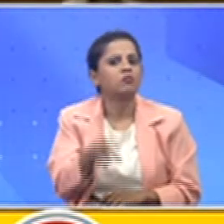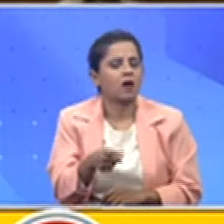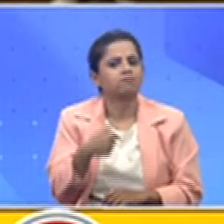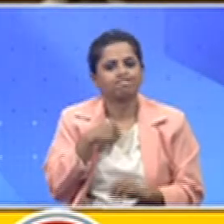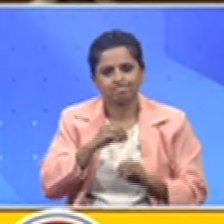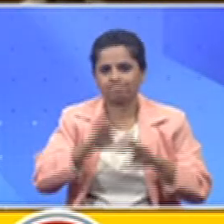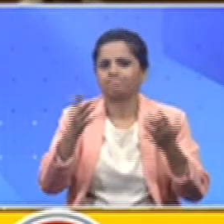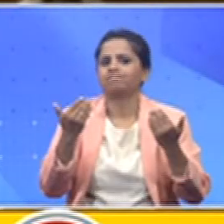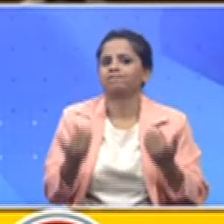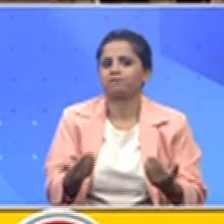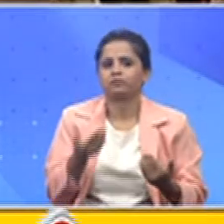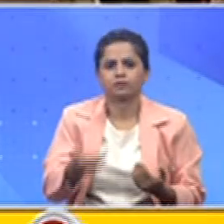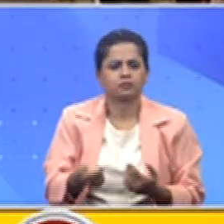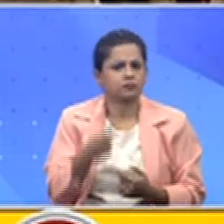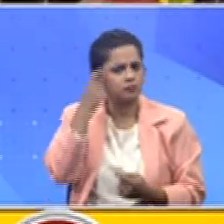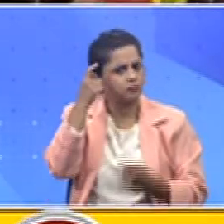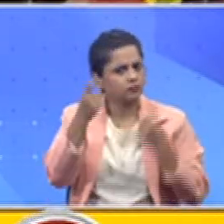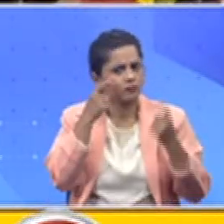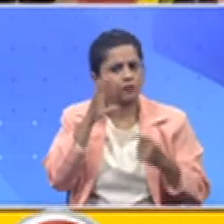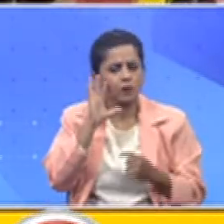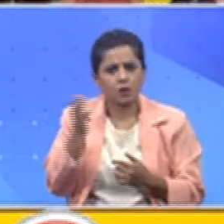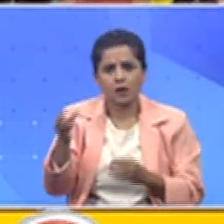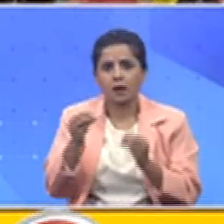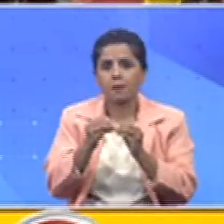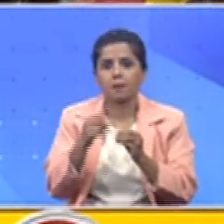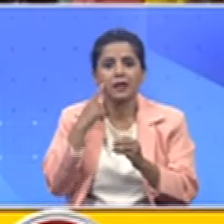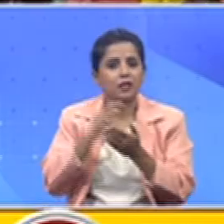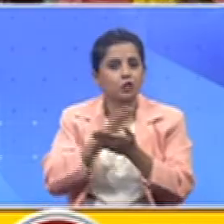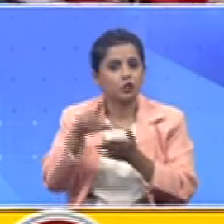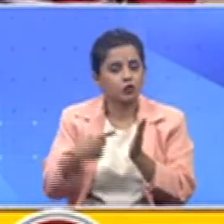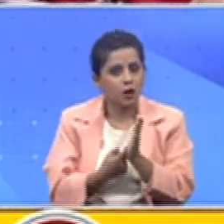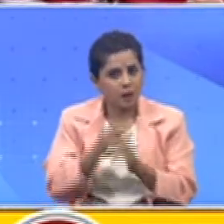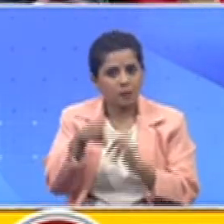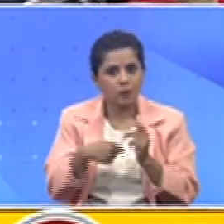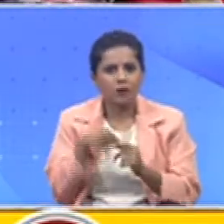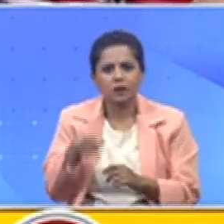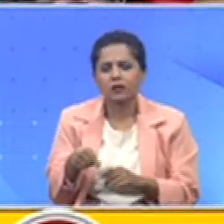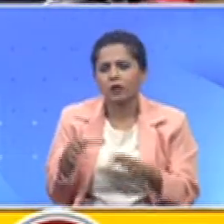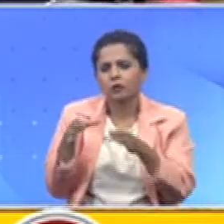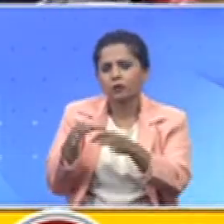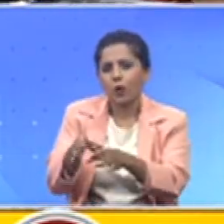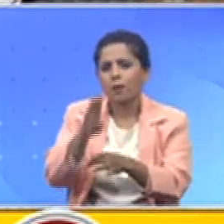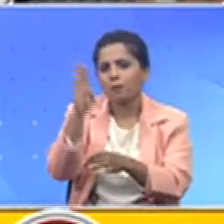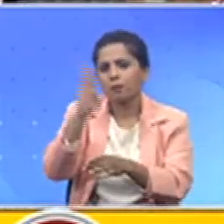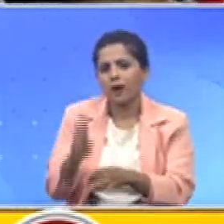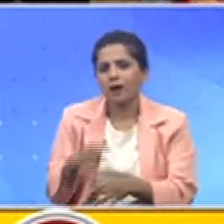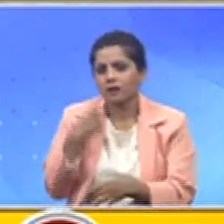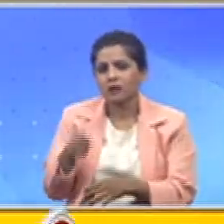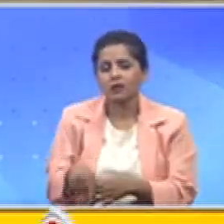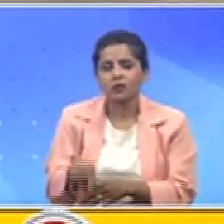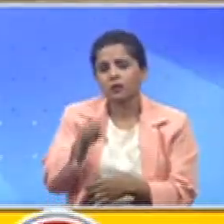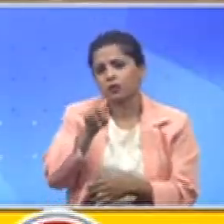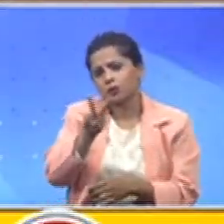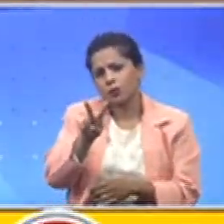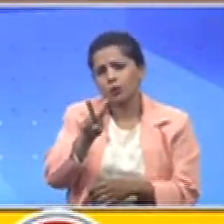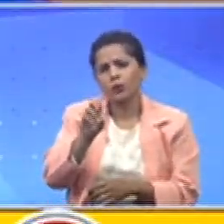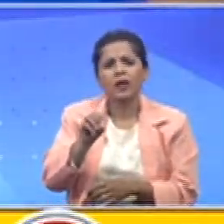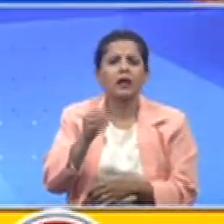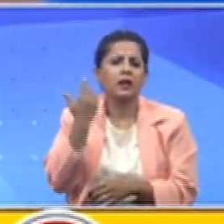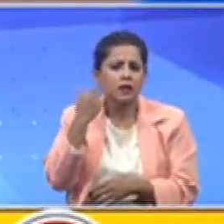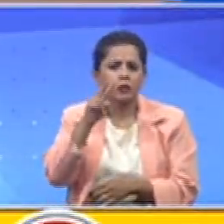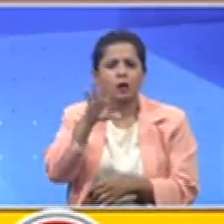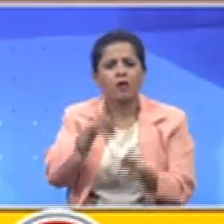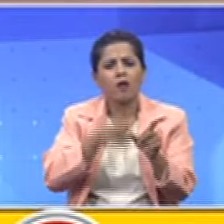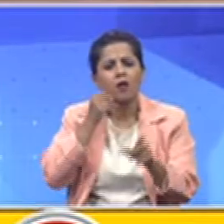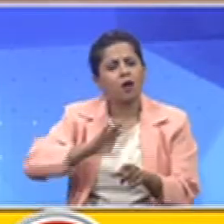साथियों, विचारपुर गांव के मिनी ब्राजील बनने की यात्रा 2-2.5 दशक पहले शुरू हुई